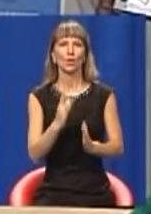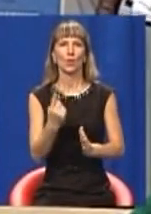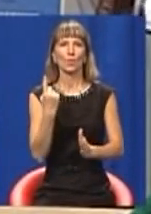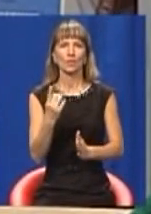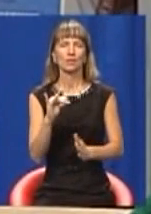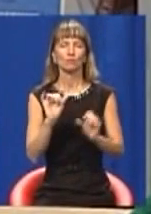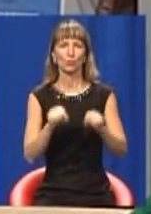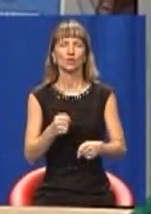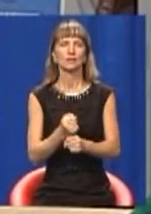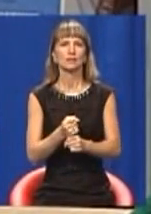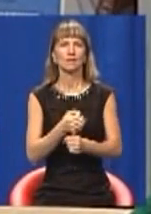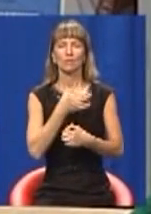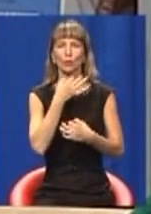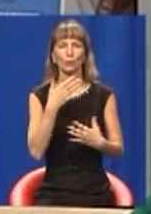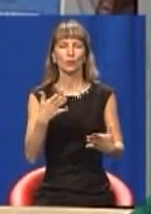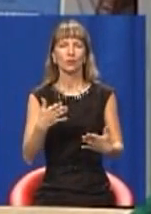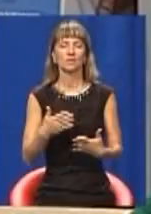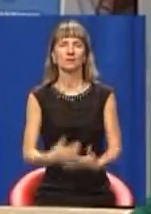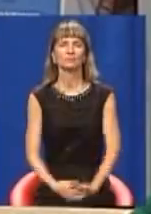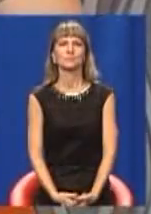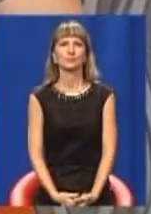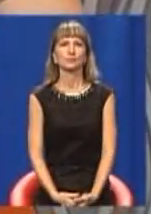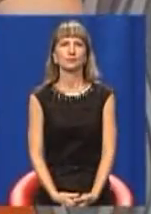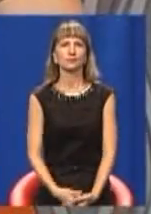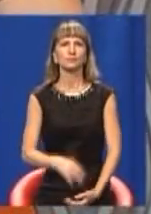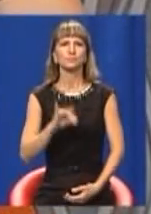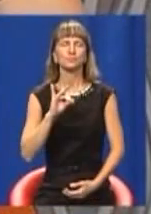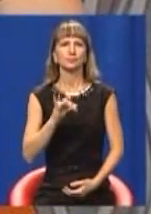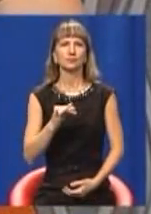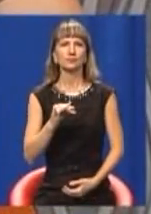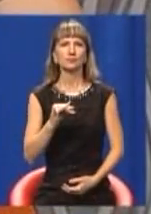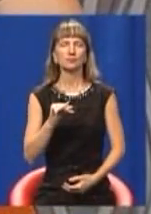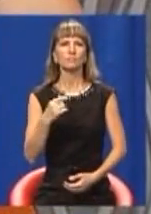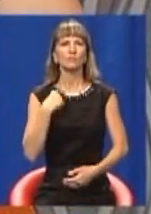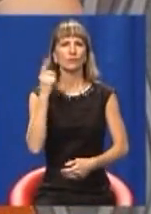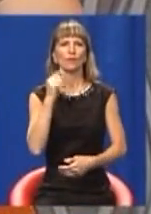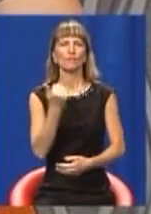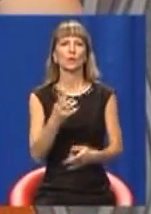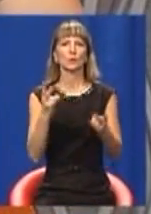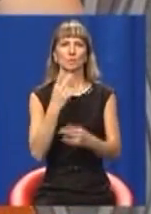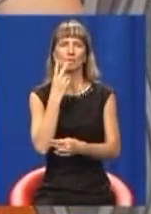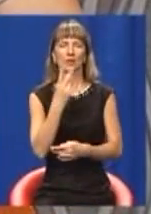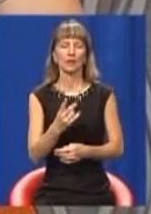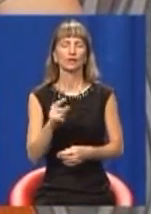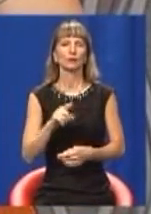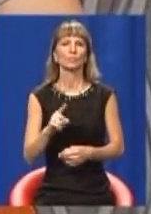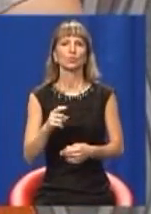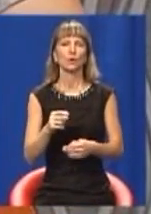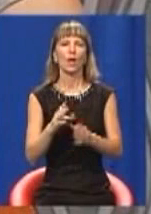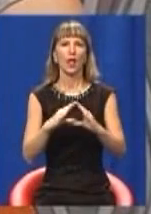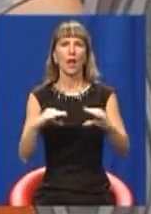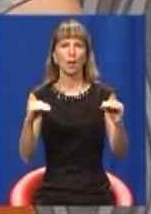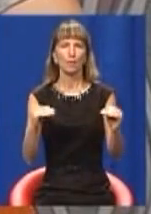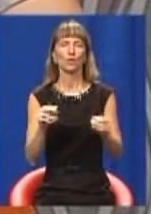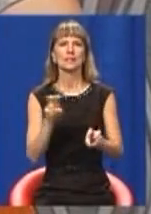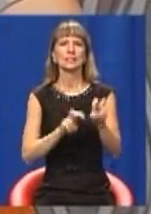можеш потім робити все, що завгодно. Да, хороша ідея. І ти знаєш, от я думаю, що нам все ж таки варто переглянути, тому що вам пошукати дуже